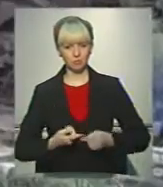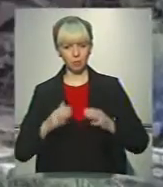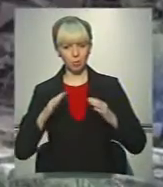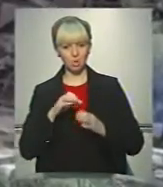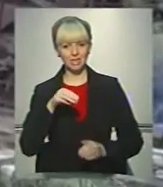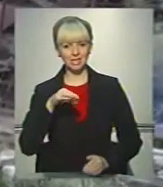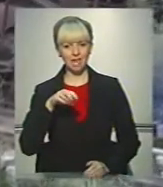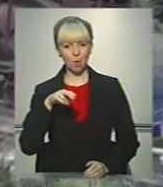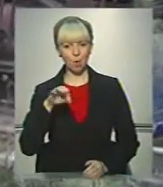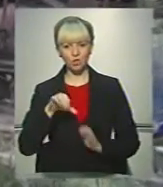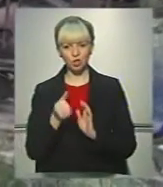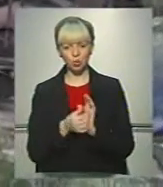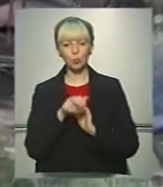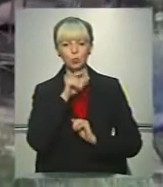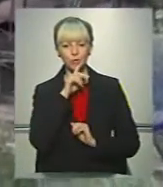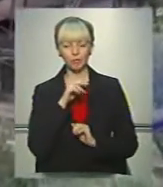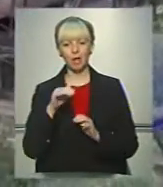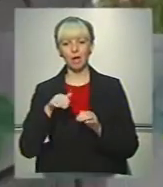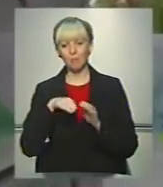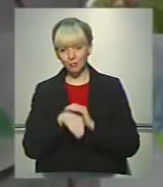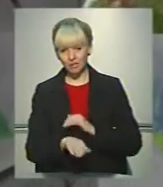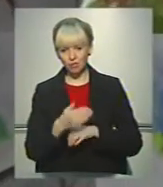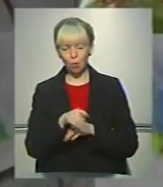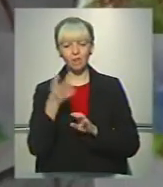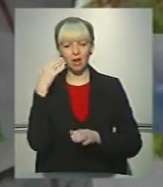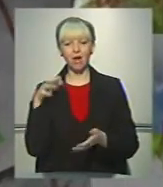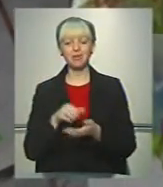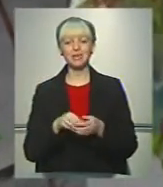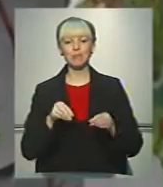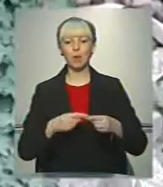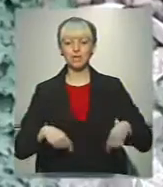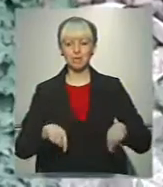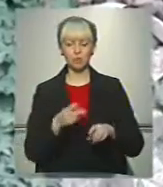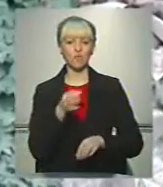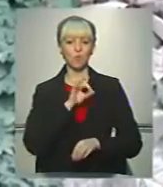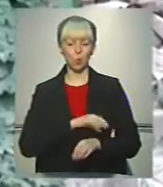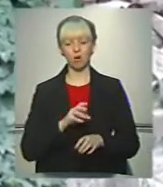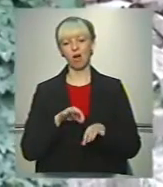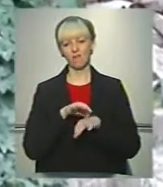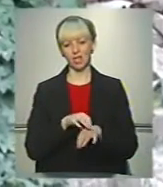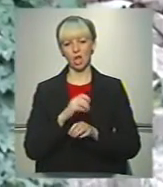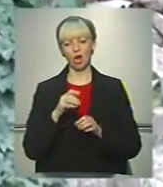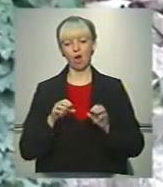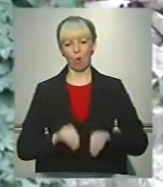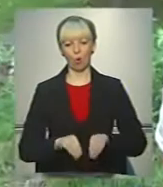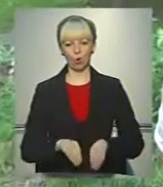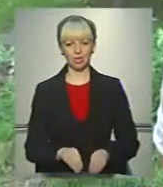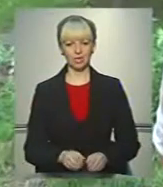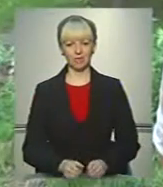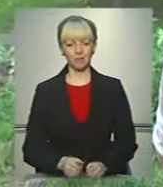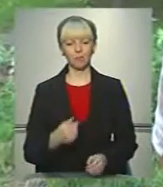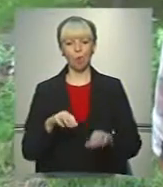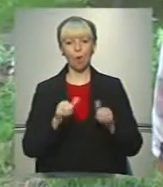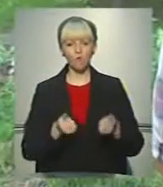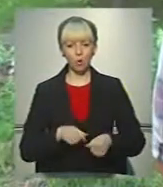на Степовій, 16, що у Чернівцях. Нижче по вулиці раніше він орендував земельну ділянку, яку використовував для ведення огородництва. Вже